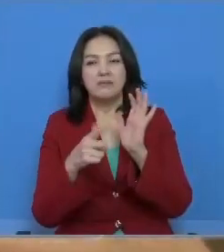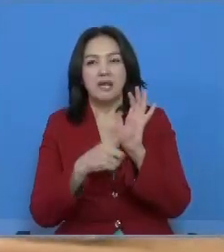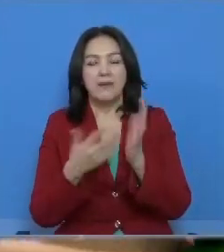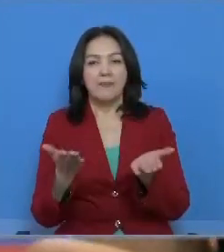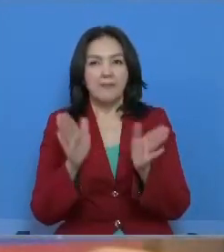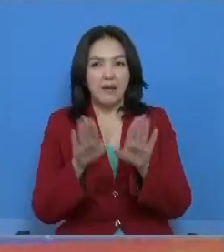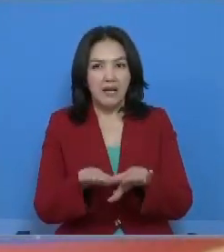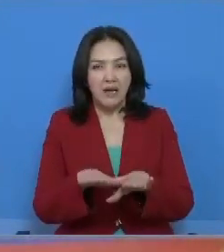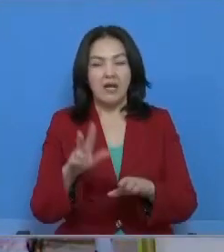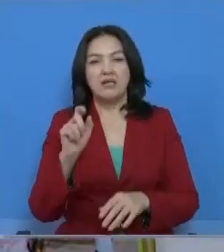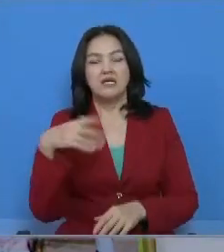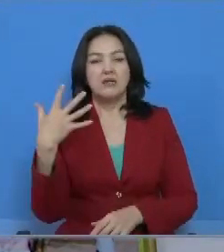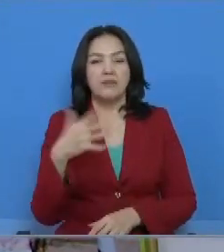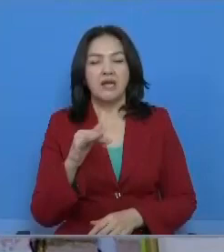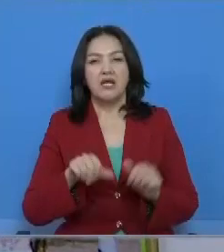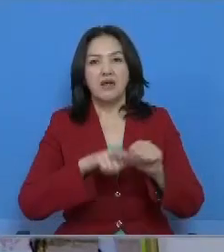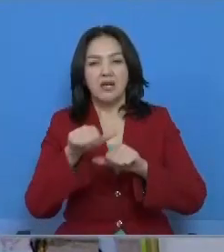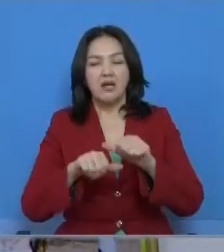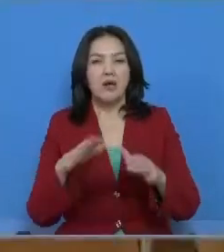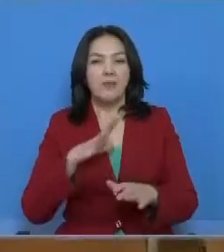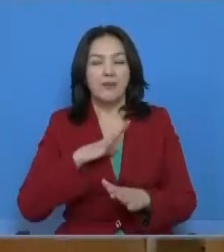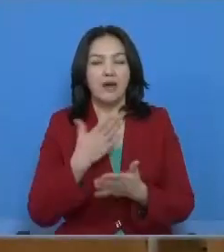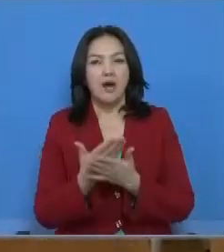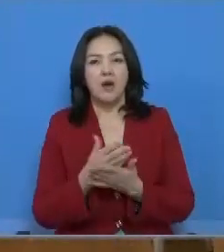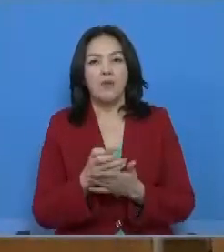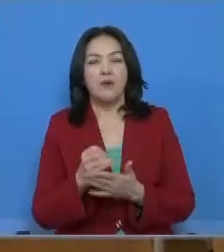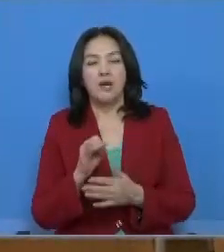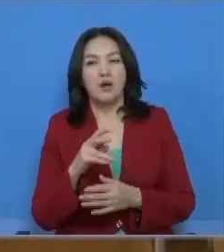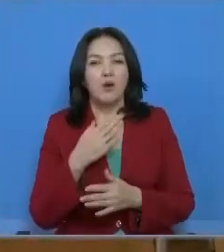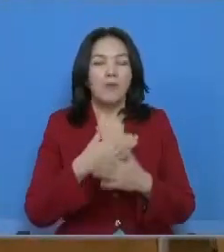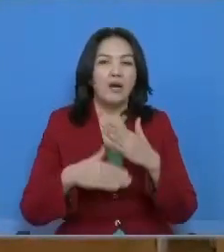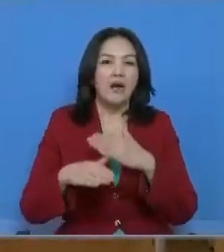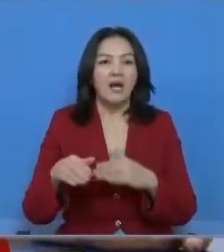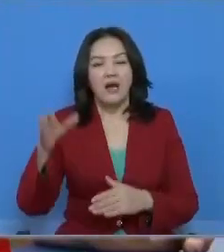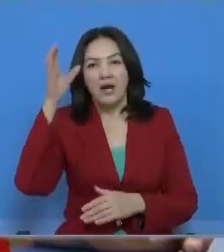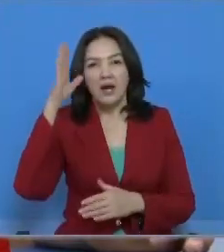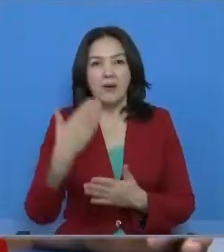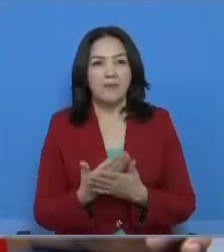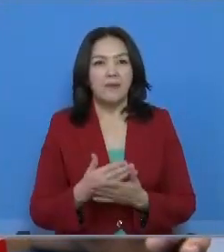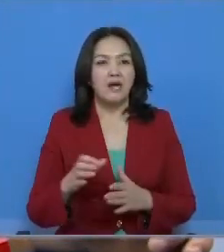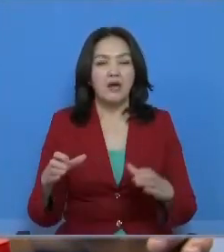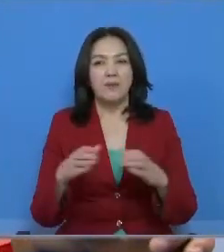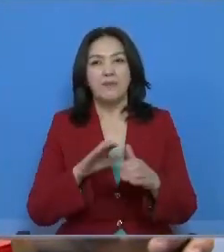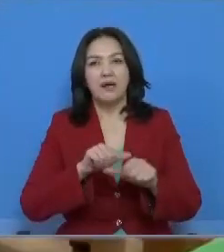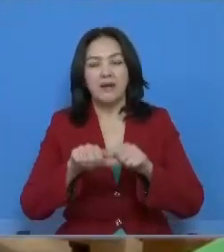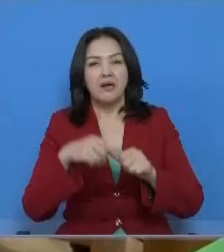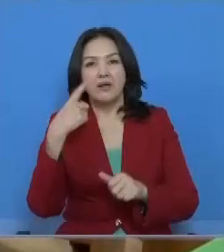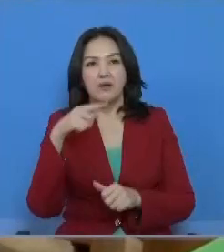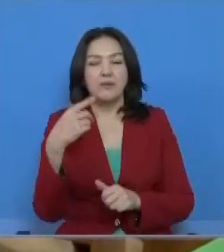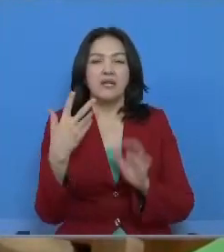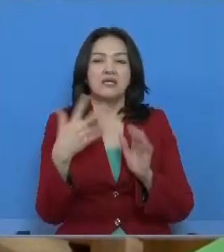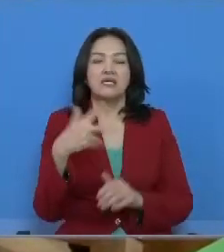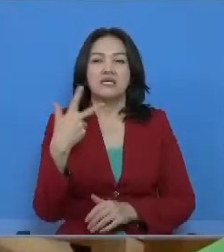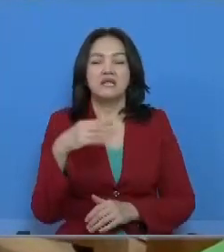2767 мест. В 135 детских садах созданы условия для инклюзивного образования. На базе детского сада номер